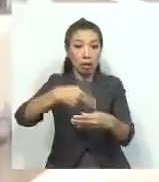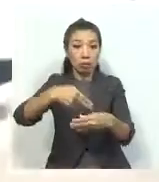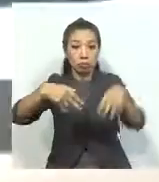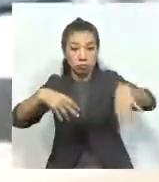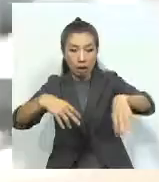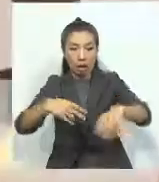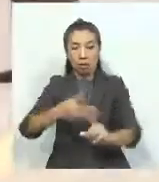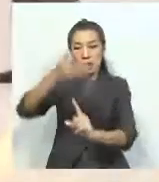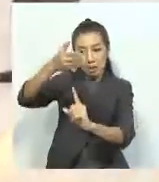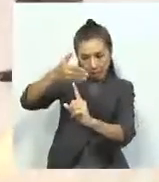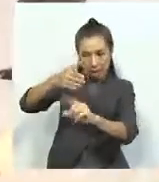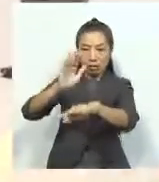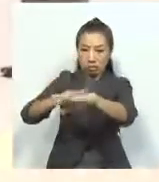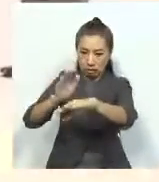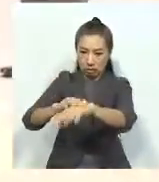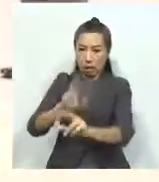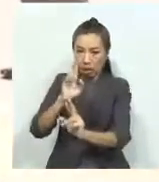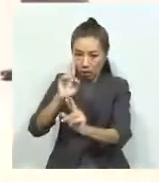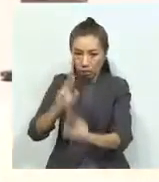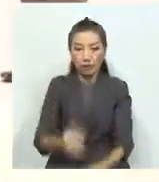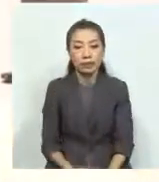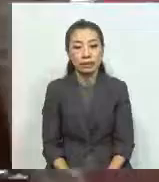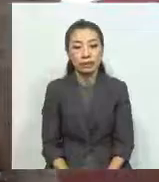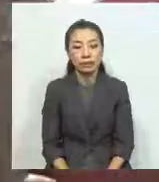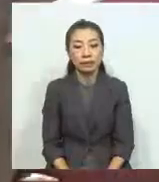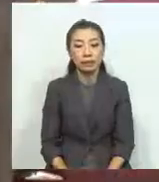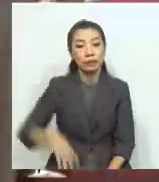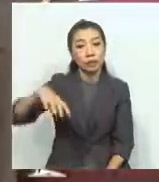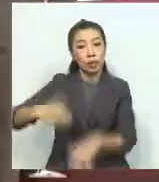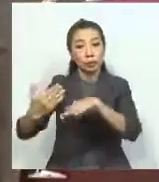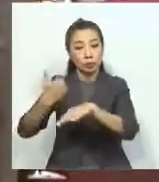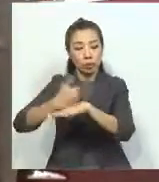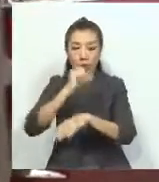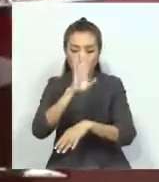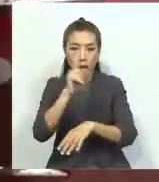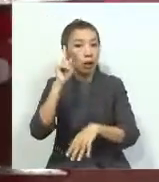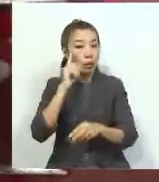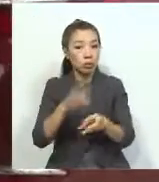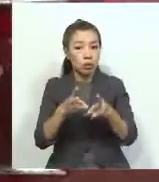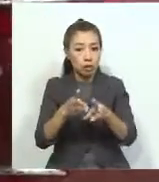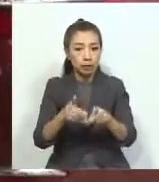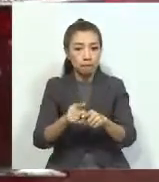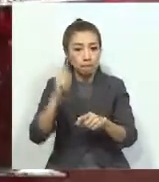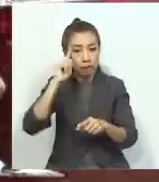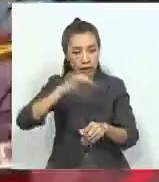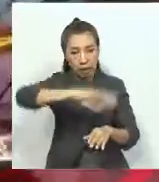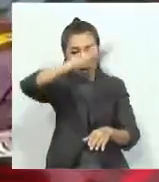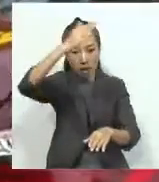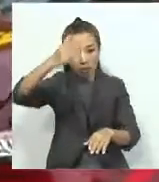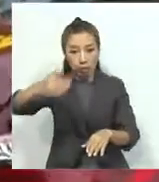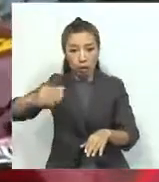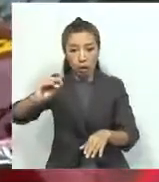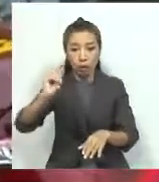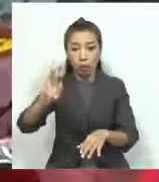จินมั่งนิมิตผู้อำนวยการสำนักอำนวยความปลอดภัยกรมทางหลวงเสนอแนวทางป้องกันอุบัติเหตุทางขึ้นลงเขาโท